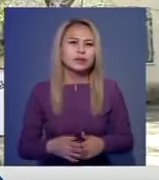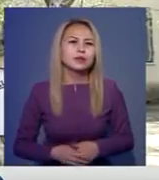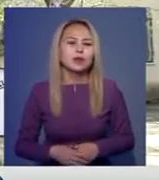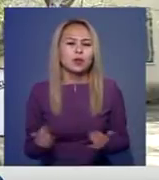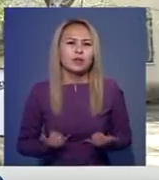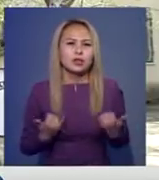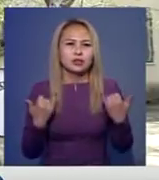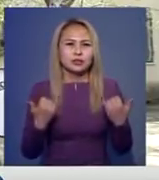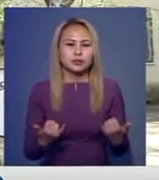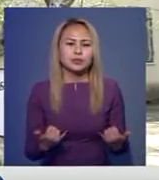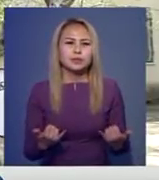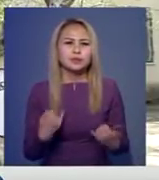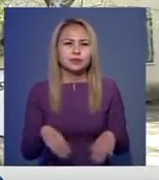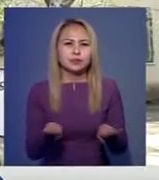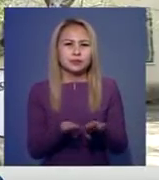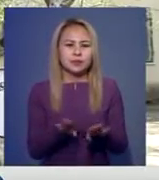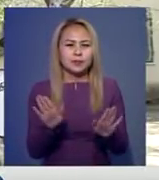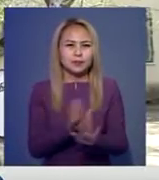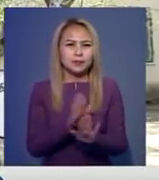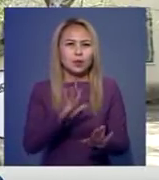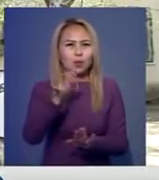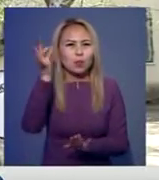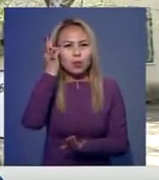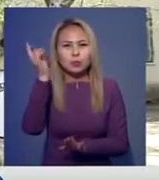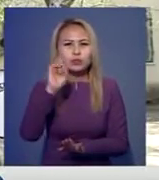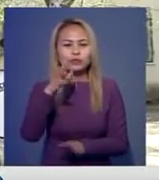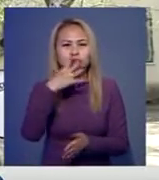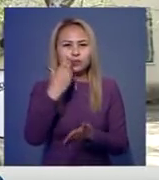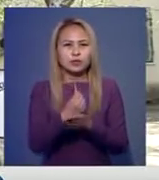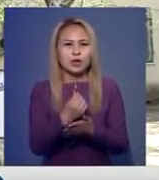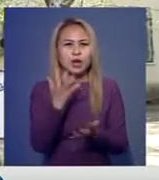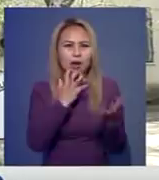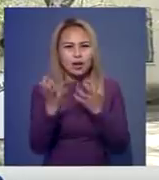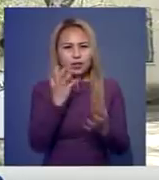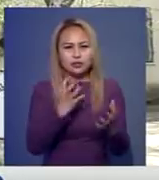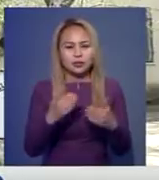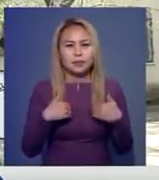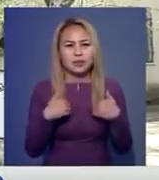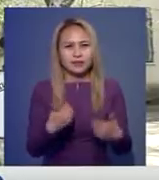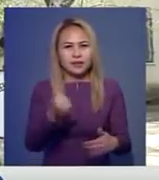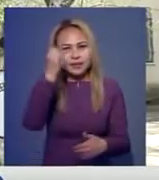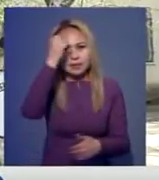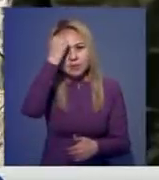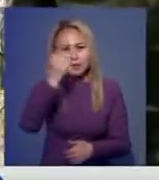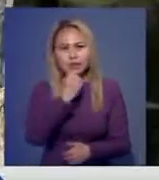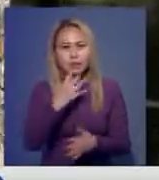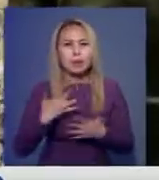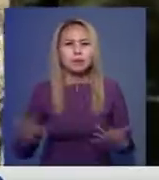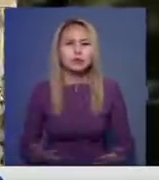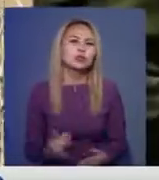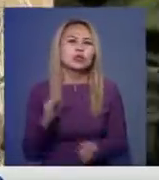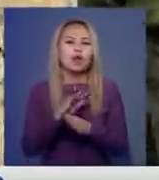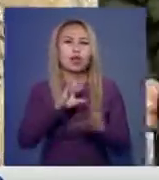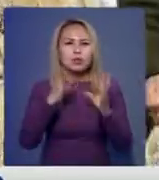сыйлап жатырмыз. Және осы әуендер арқылы біз өзіміздің ардагерлерге деген ыстық лебізімізді, алғысымызды білдіріп жатырмыз. Жалпы